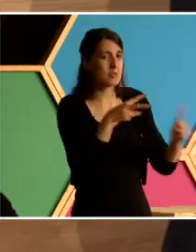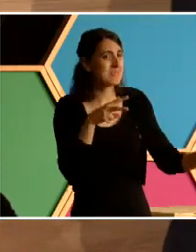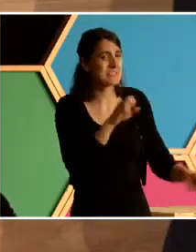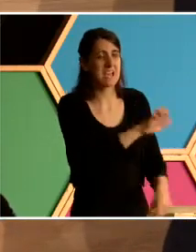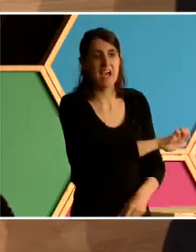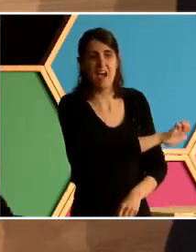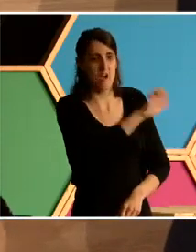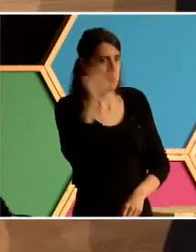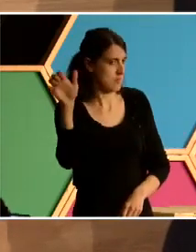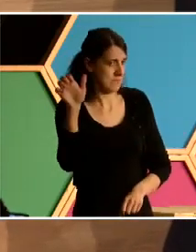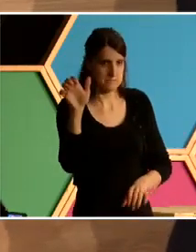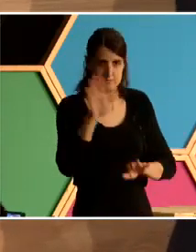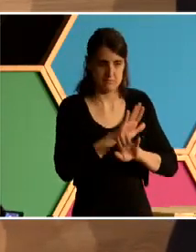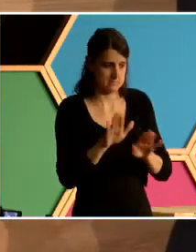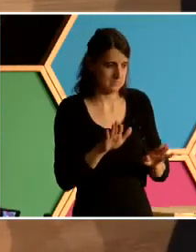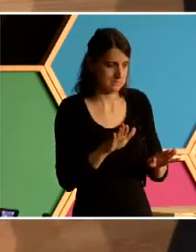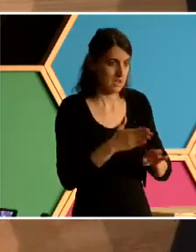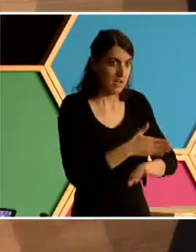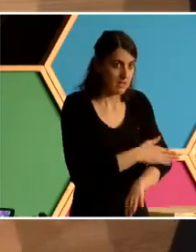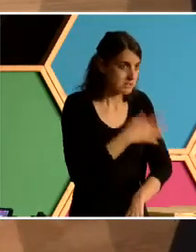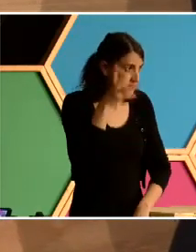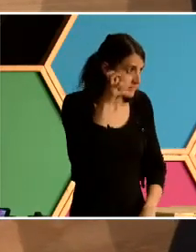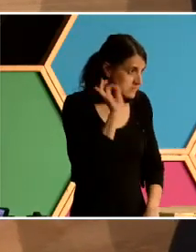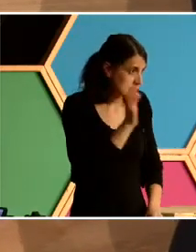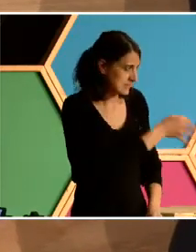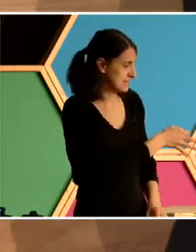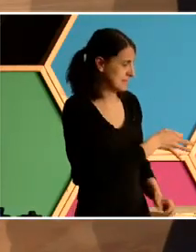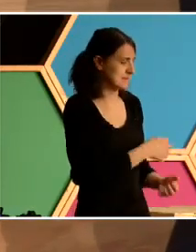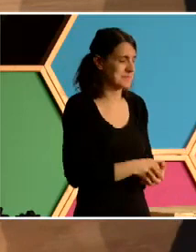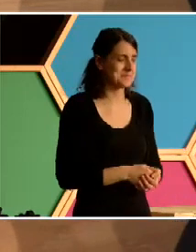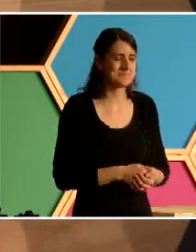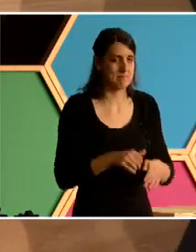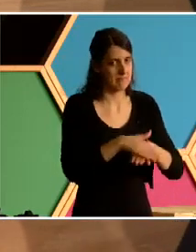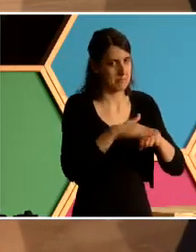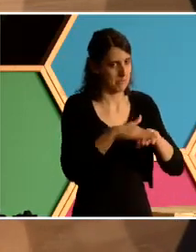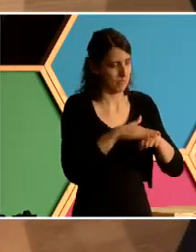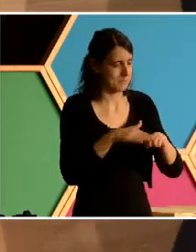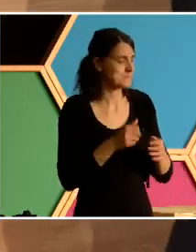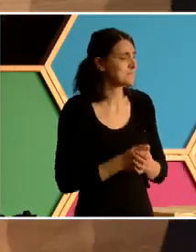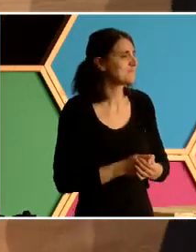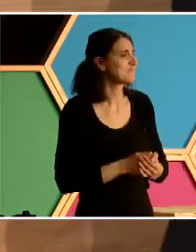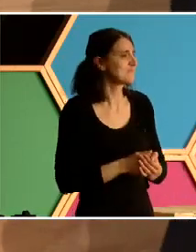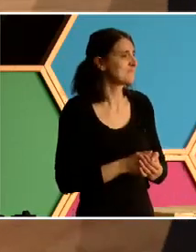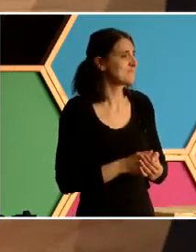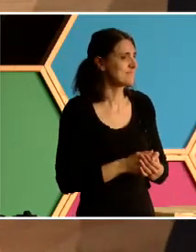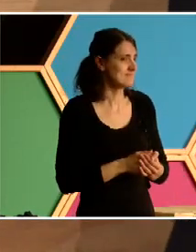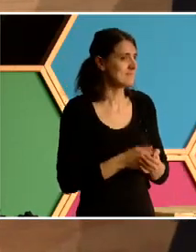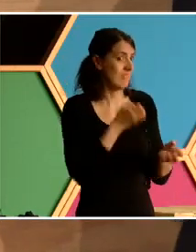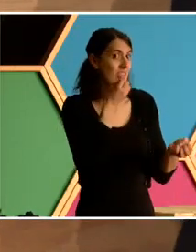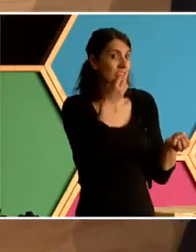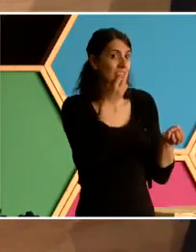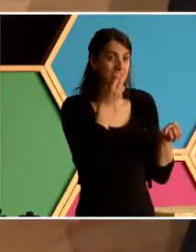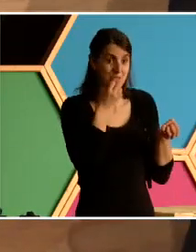i pensament... Ara sí? Abans no em sentia? Bé. Doncs perdoneu, deia que és una